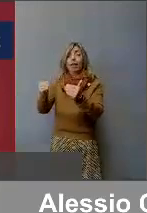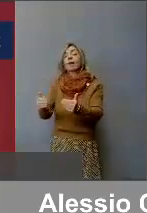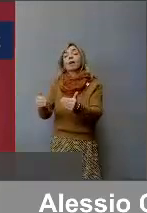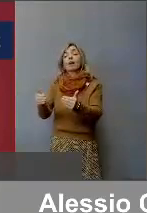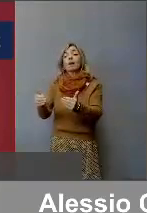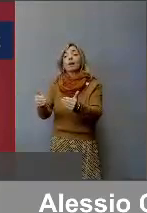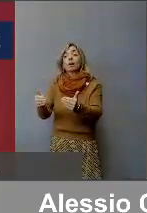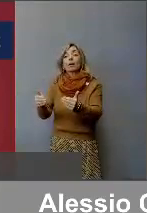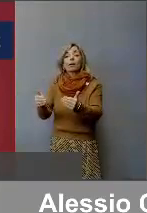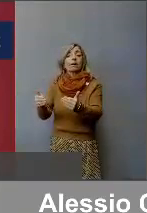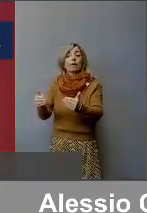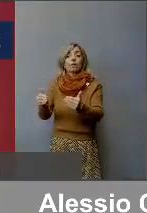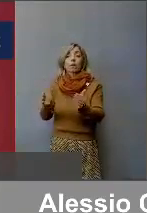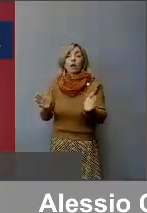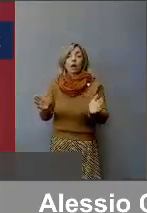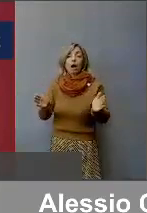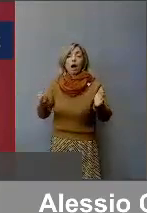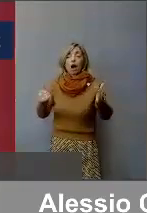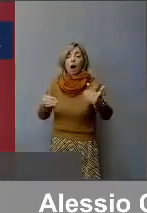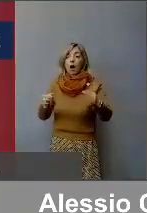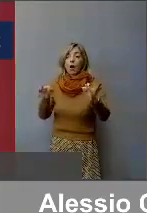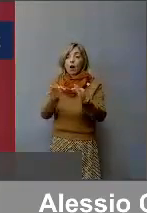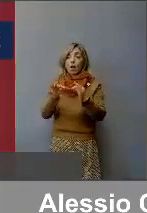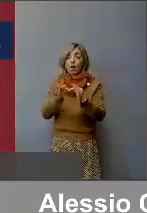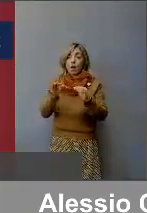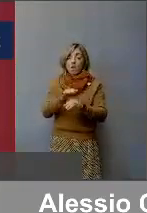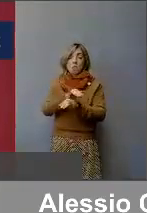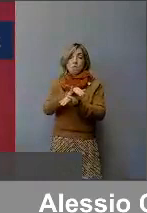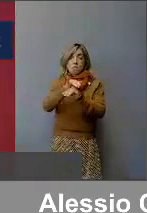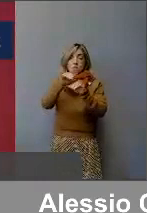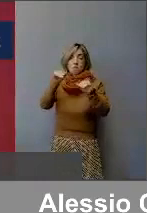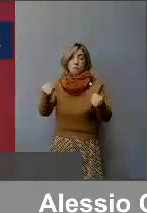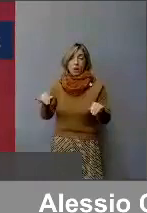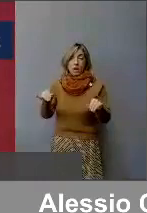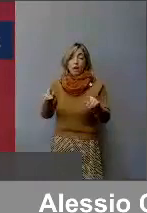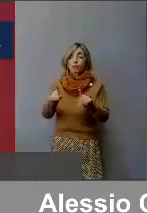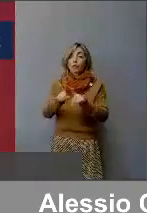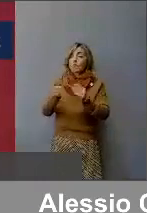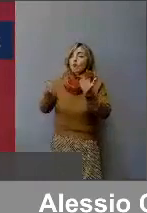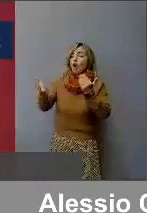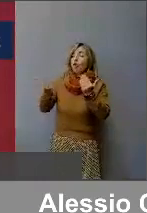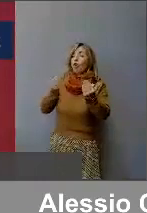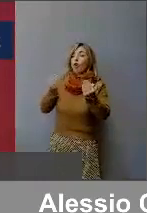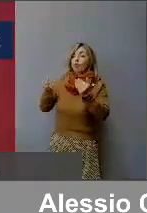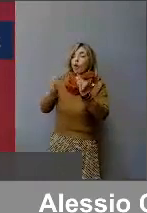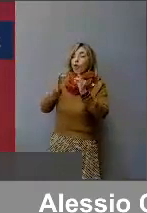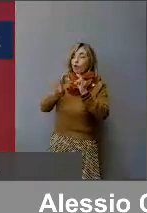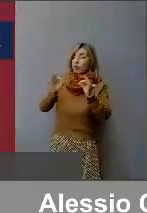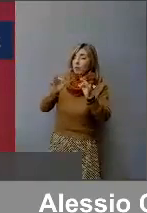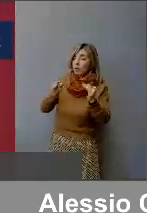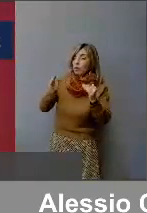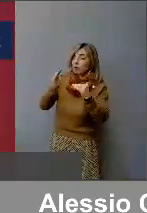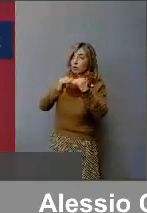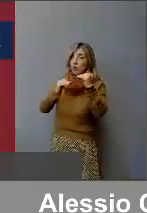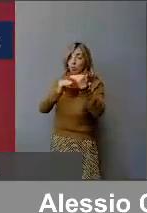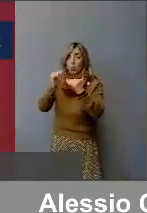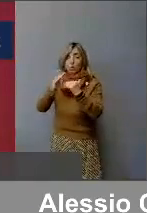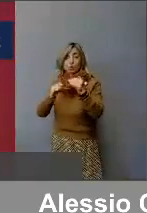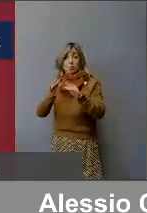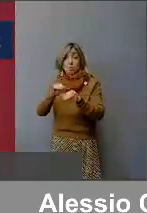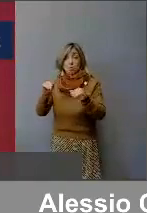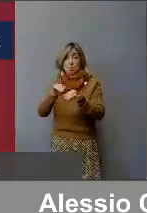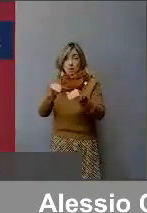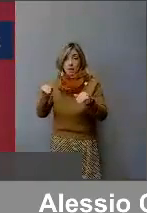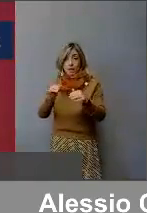paola travolge diciamo quello che dovrebbe essere un confronto democratico e costruttivo soprattutto su argomentazioni così